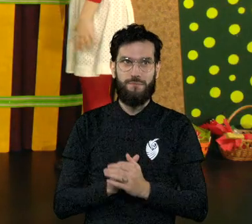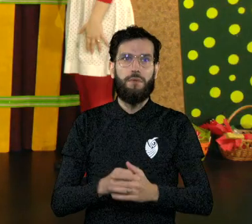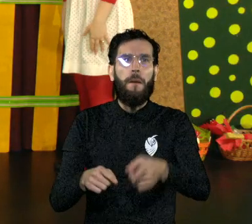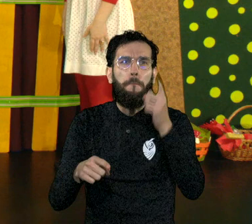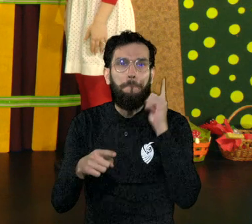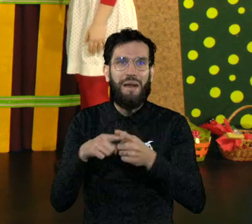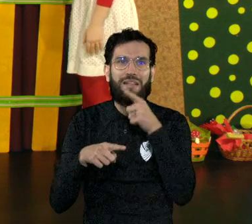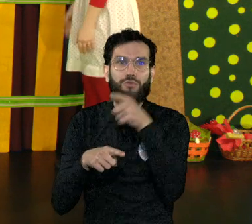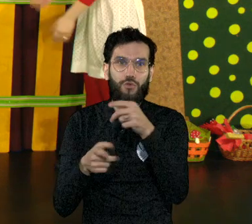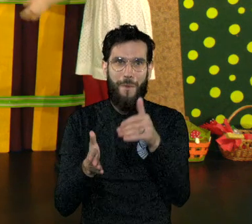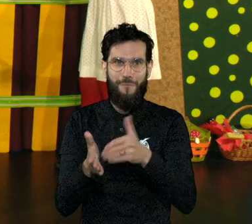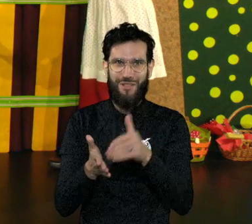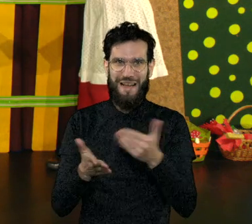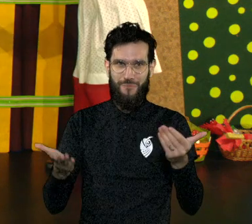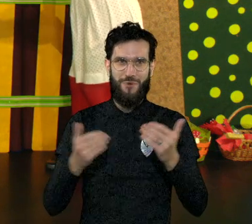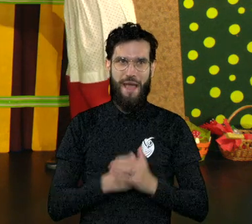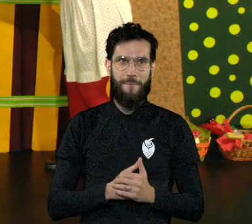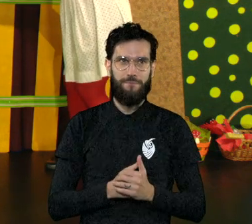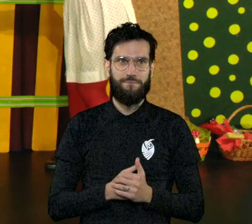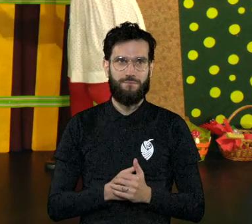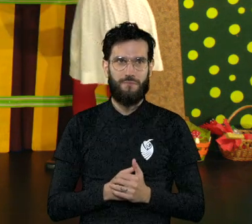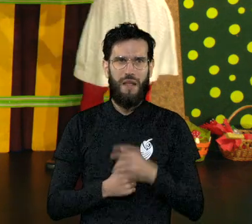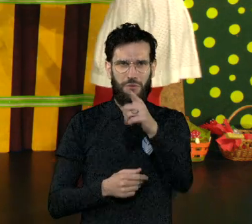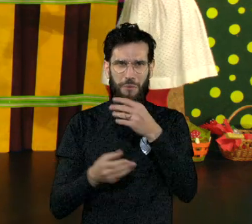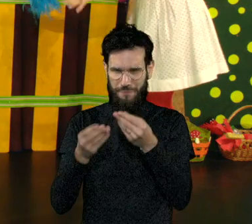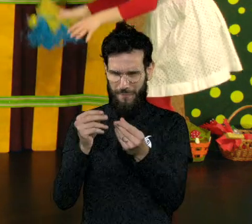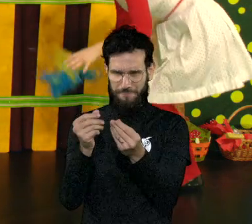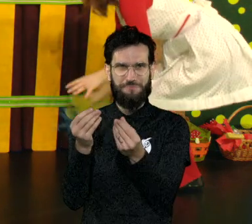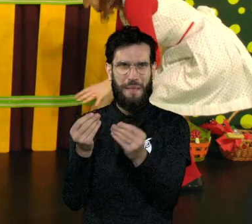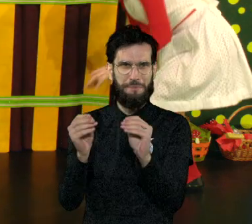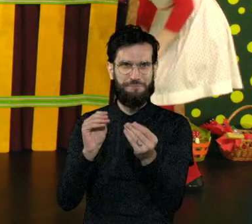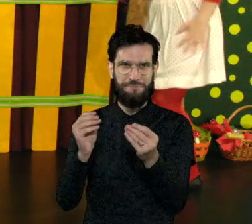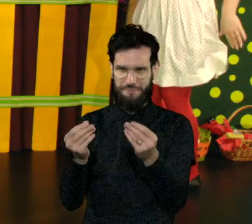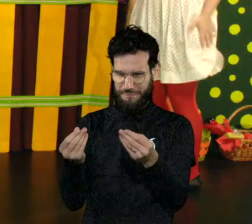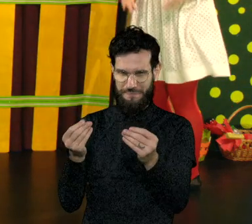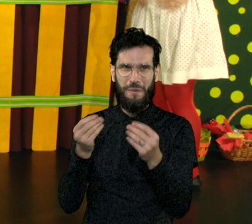takéto rekvizity budeme používať, ale... Tieto oslintané radšej nechám pre teba.